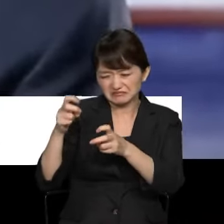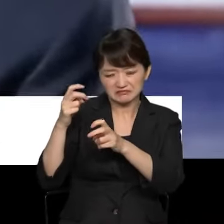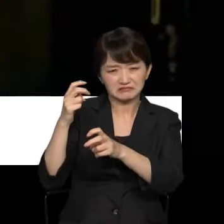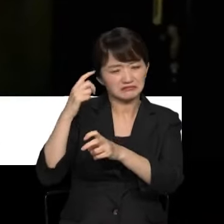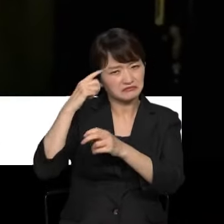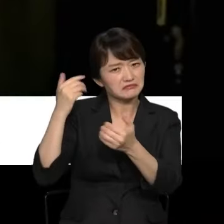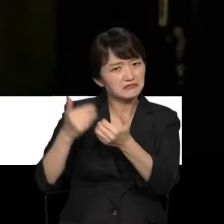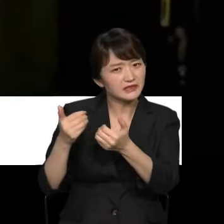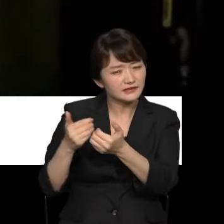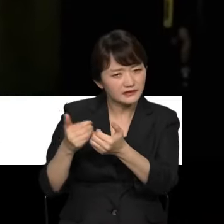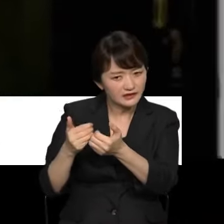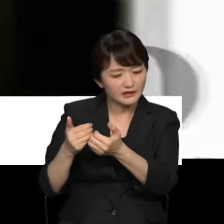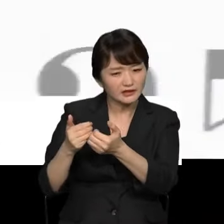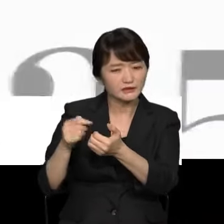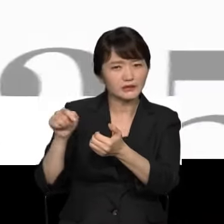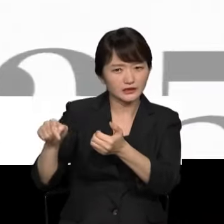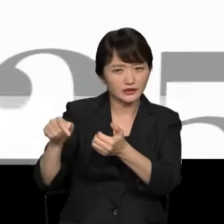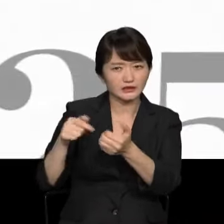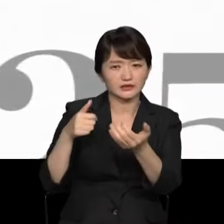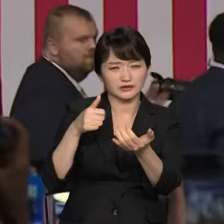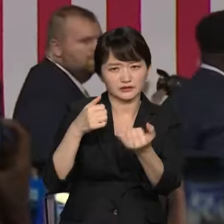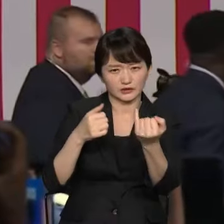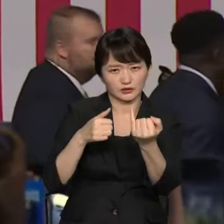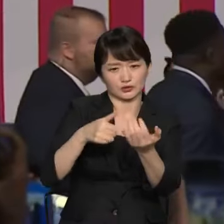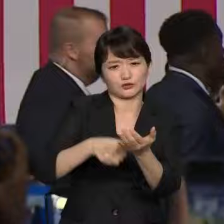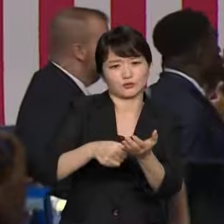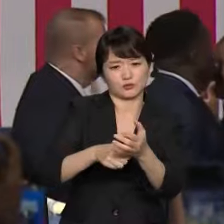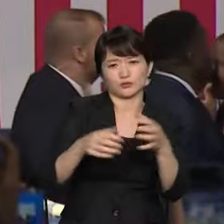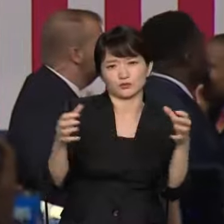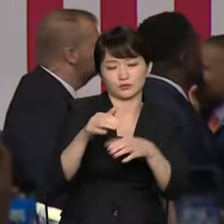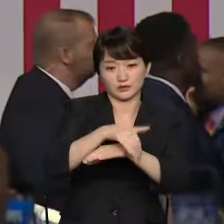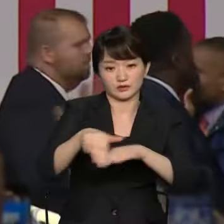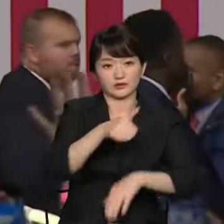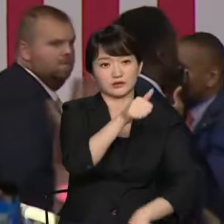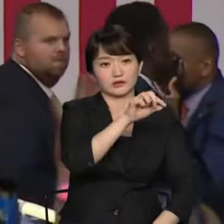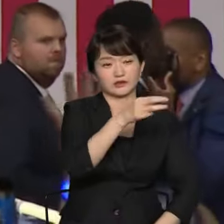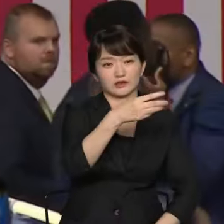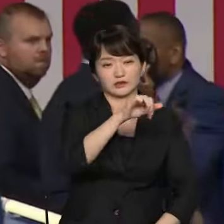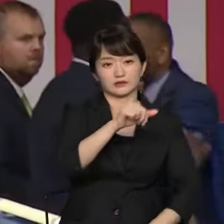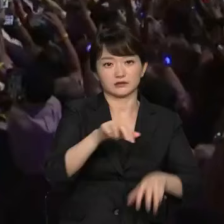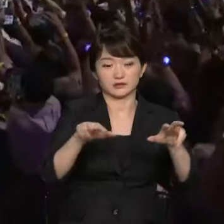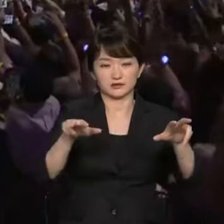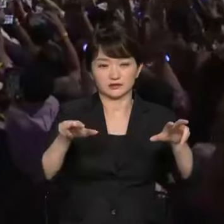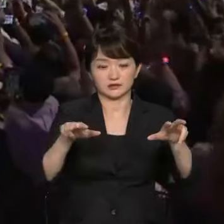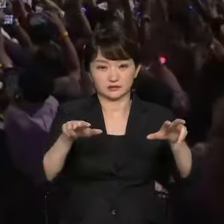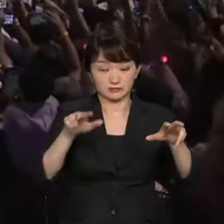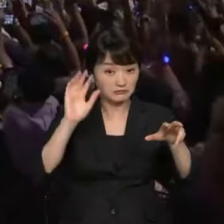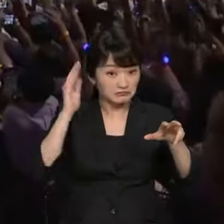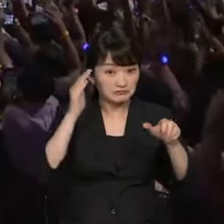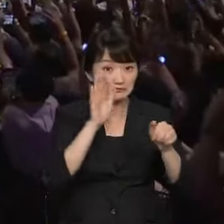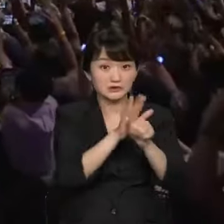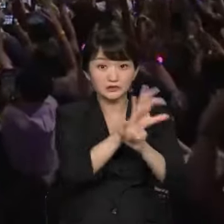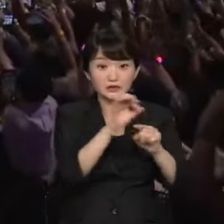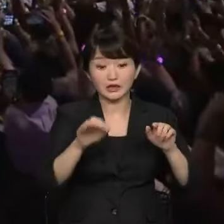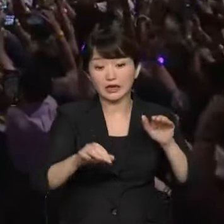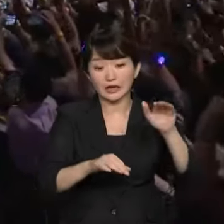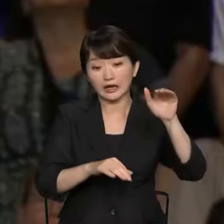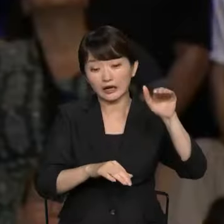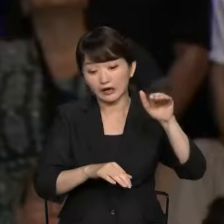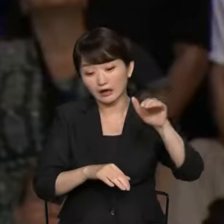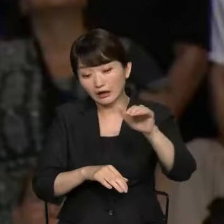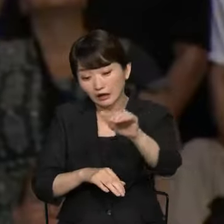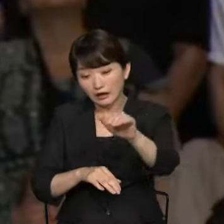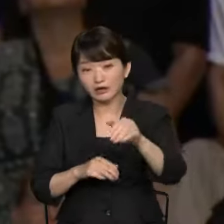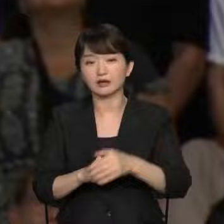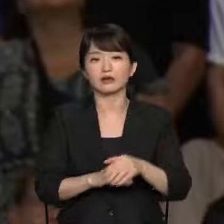결집하려는 의도로 해석됩니다 헤리스 4층은 최근 상승세가 주춤한 것으로 판단하고 캠페인 광고나 지역